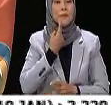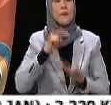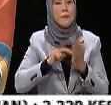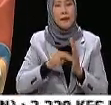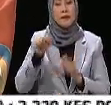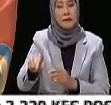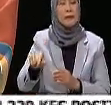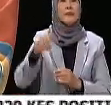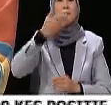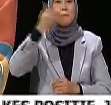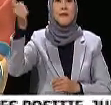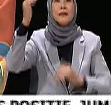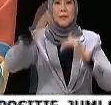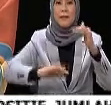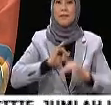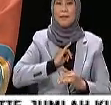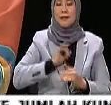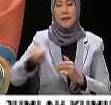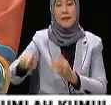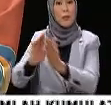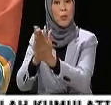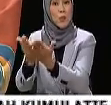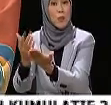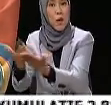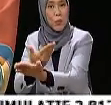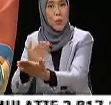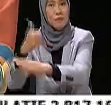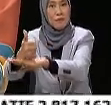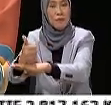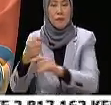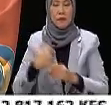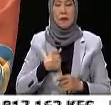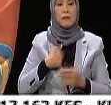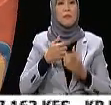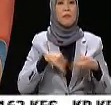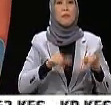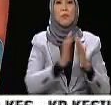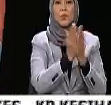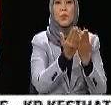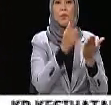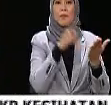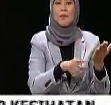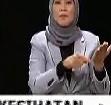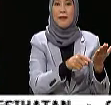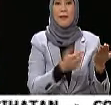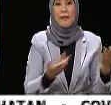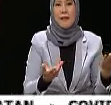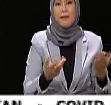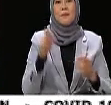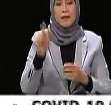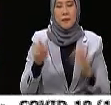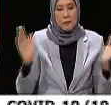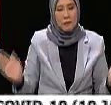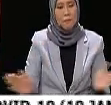dipercaya karena dia bermula dengan buku bahu saya sudah ulama hanya perlu kita bunyikan semangat motivasi kepada uang teh